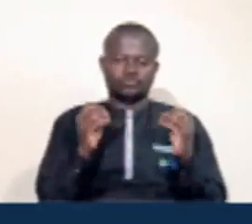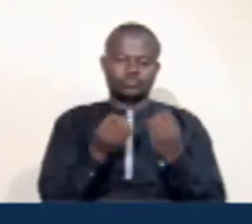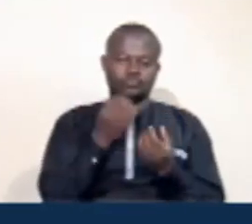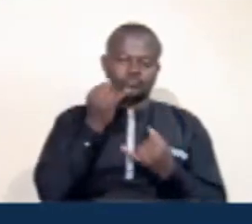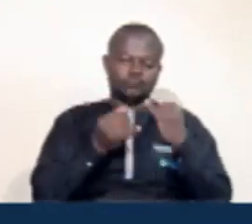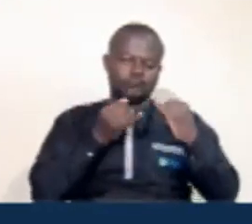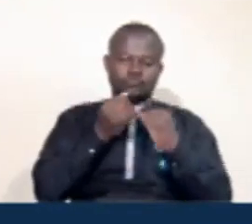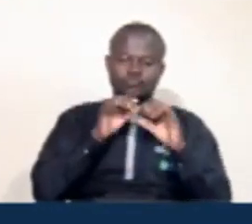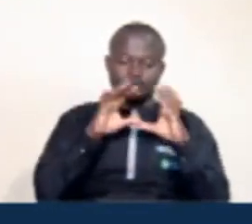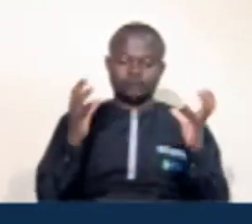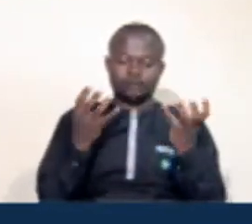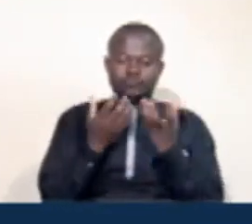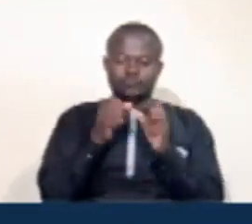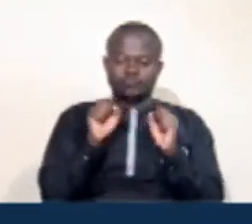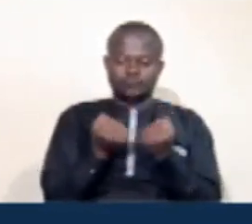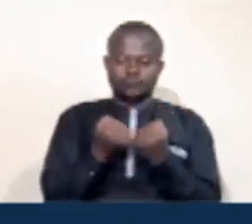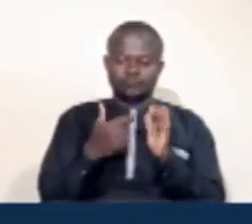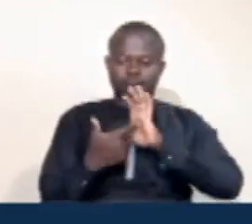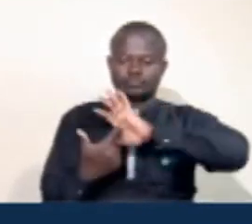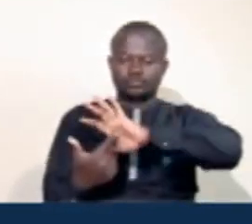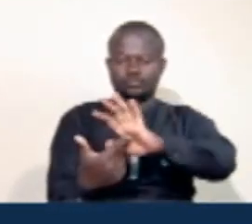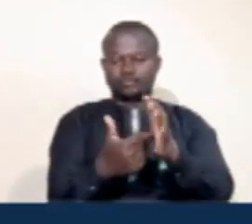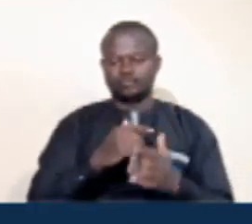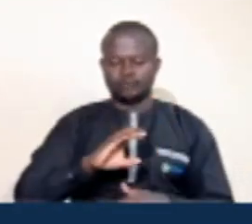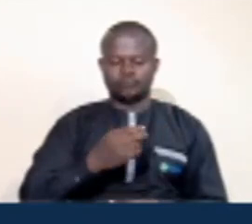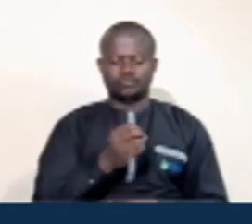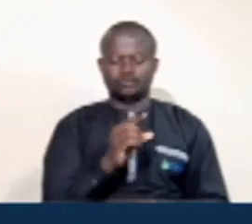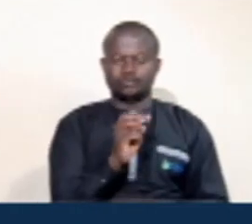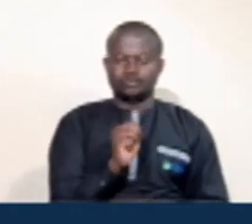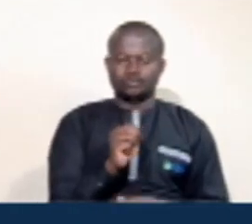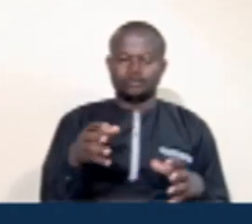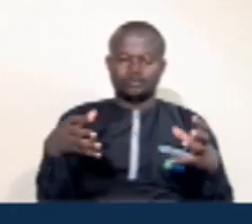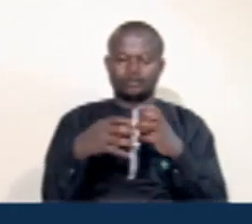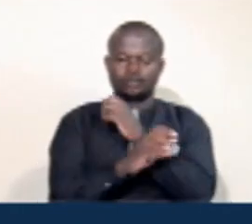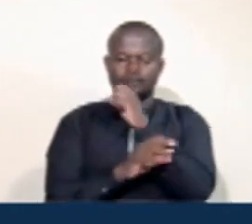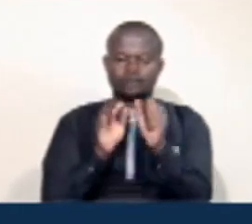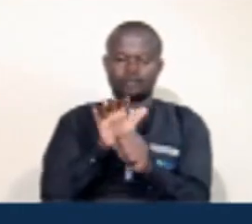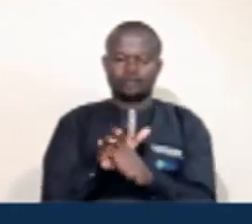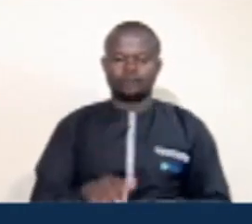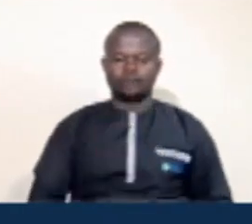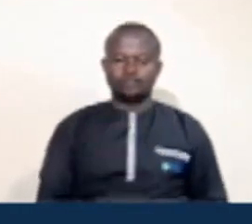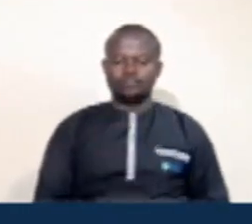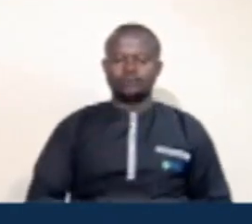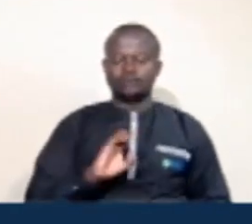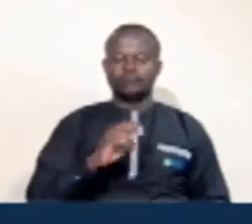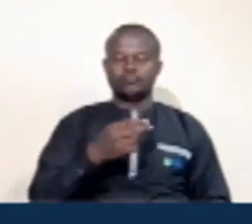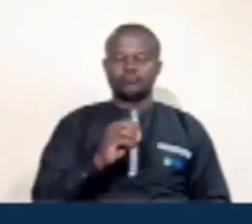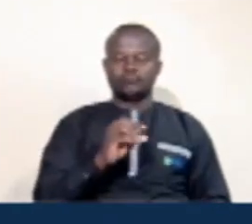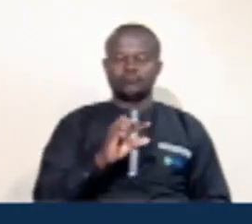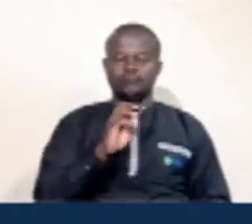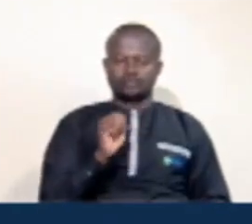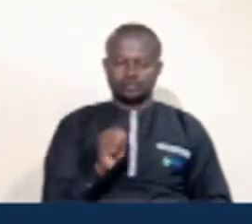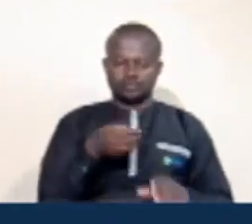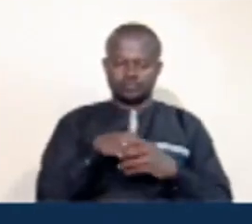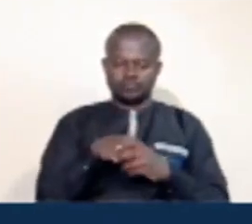mpuzamahanga global systems agaragaza ko cyogamo ari imwe mu nama nkeya zihuza ibihugu byinshi Commonwealth ni umuryango